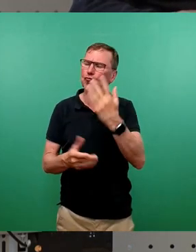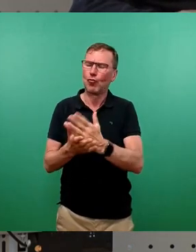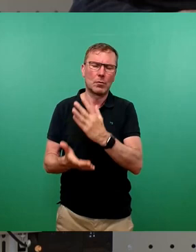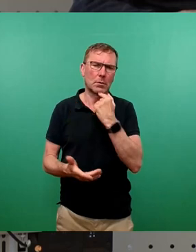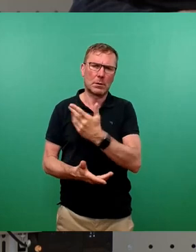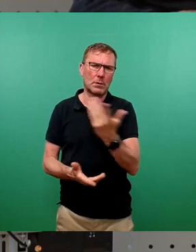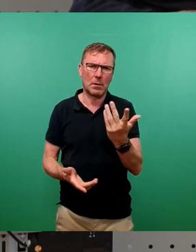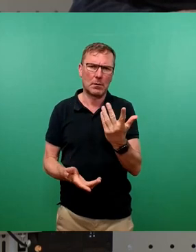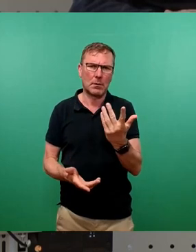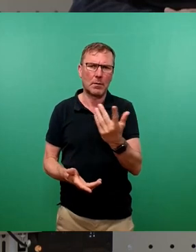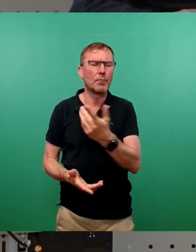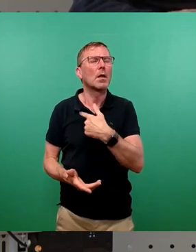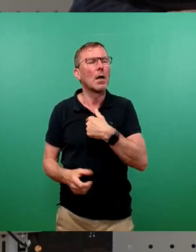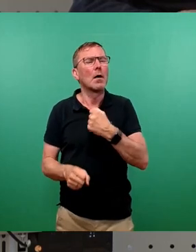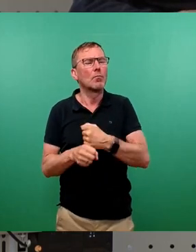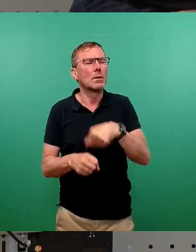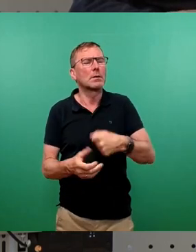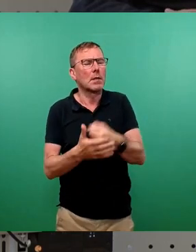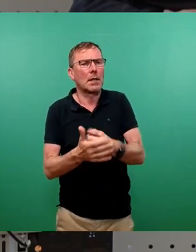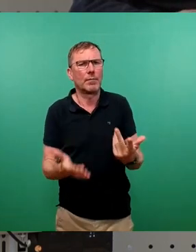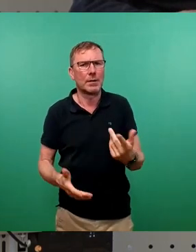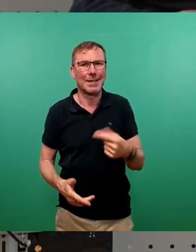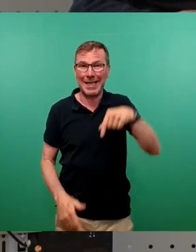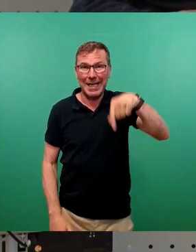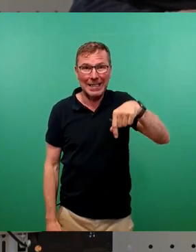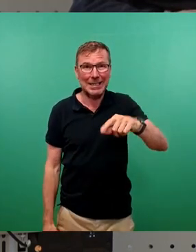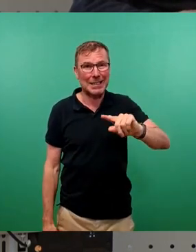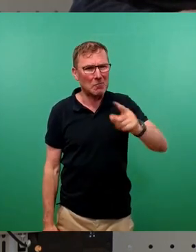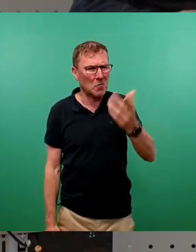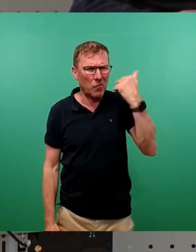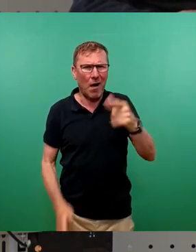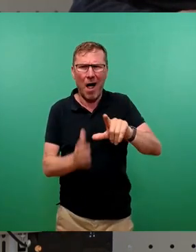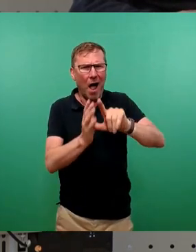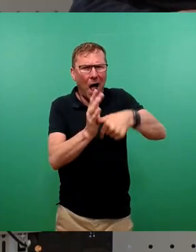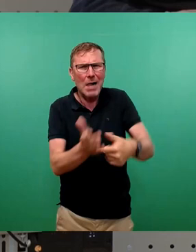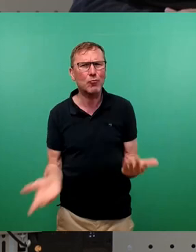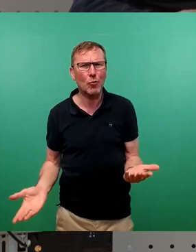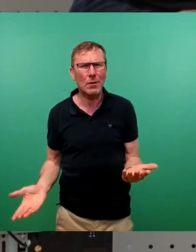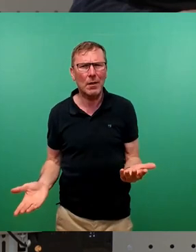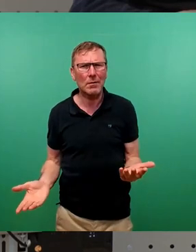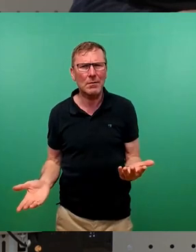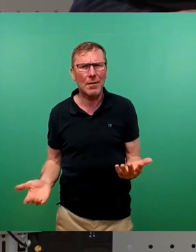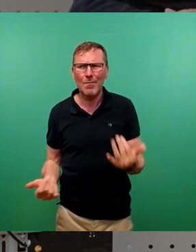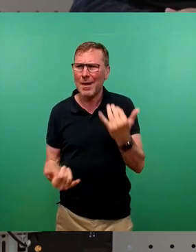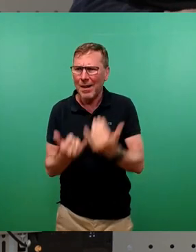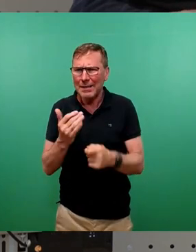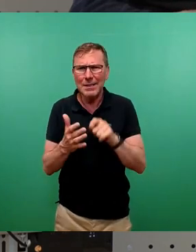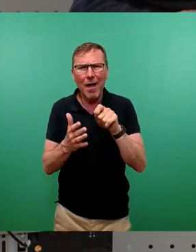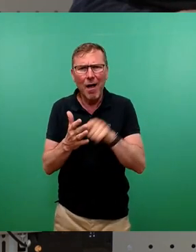jetzt Kampf macht. Wie gesagt, jetzt haben wir vor einer halben Stunde haben wir gerade die letzte Wahl der Bürgermeister